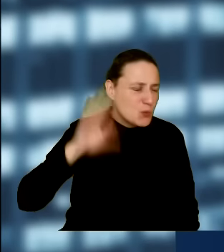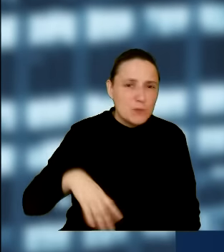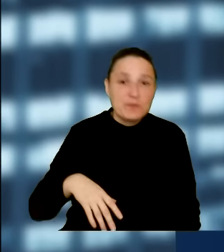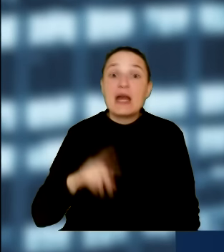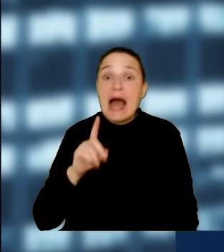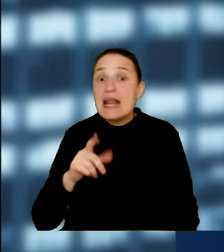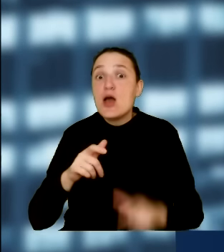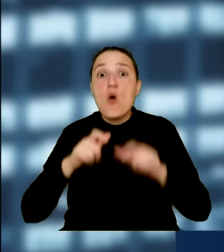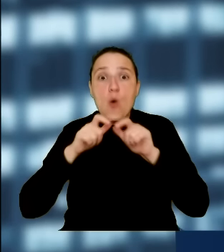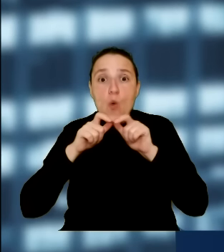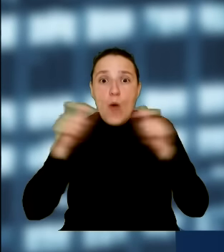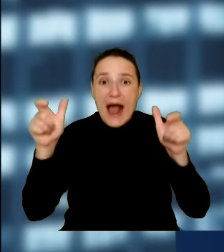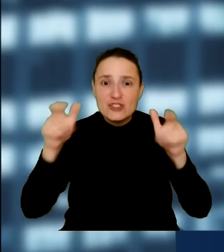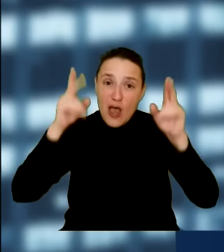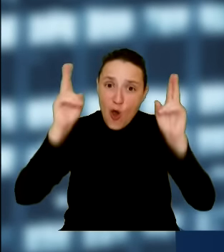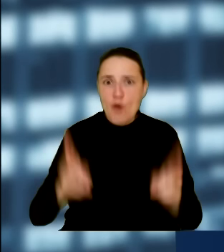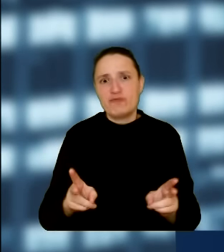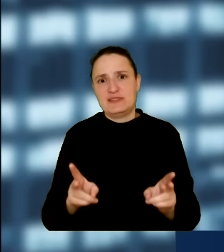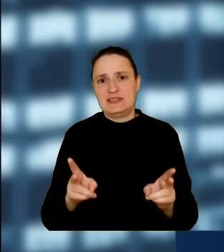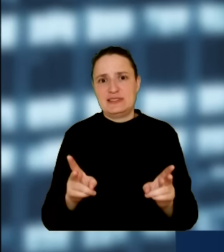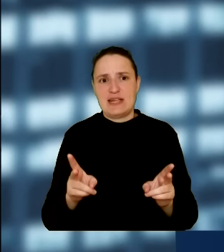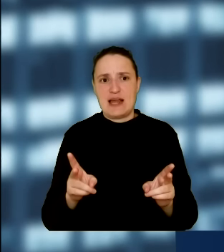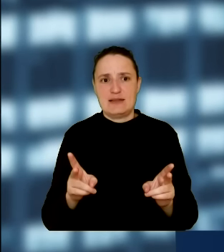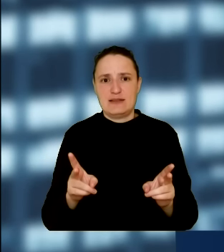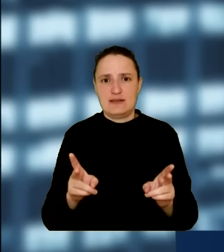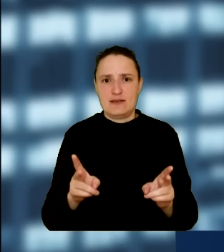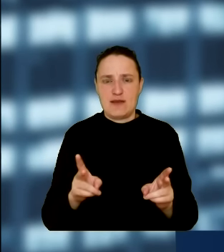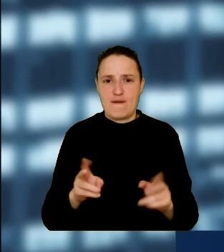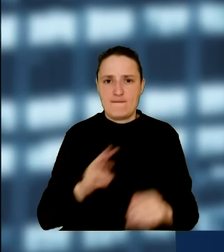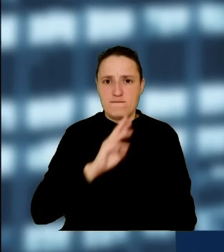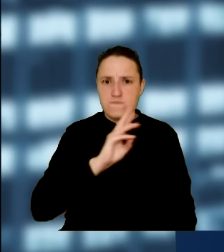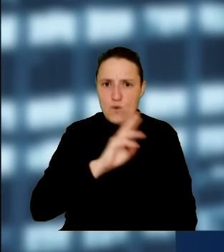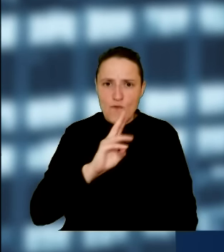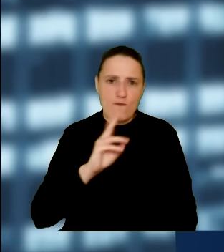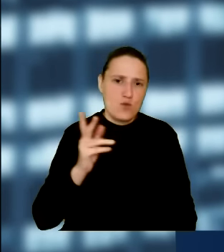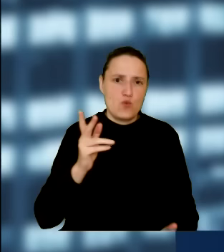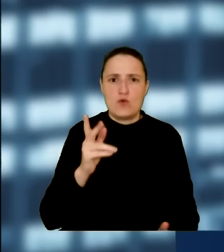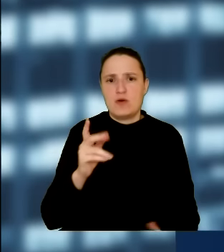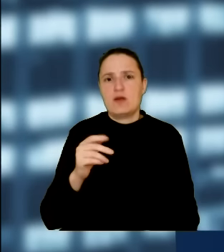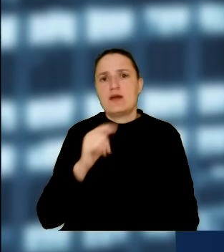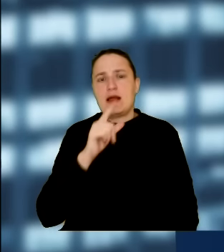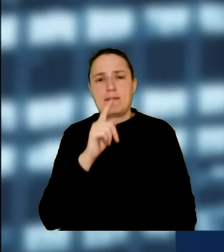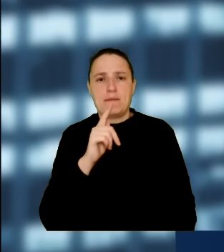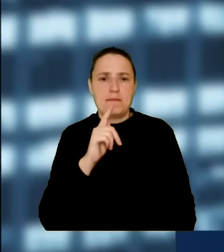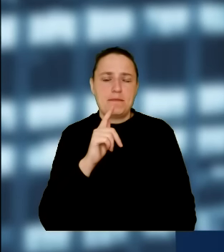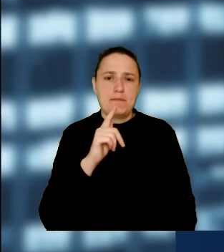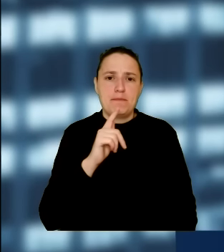to ogłosili oficjalnie na swoim profilu, mam na myśli tę całą platformę, koalicję obywatelską i tak